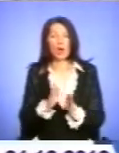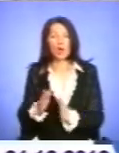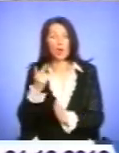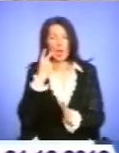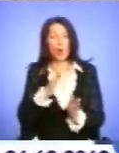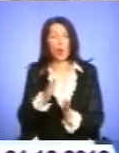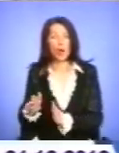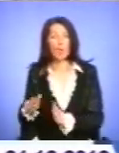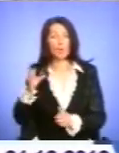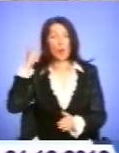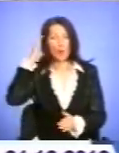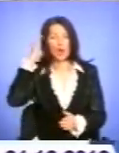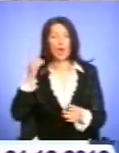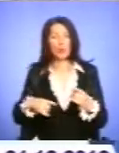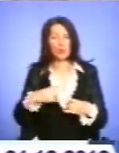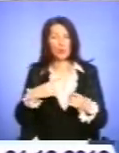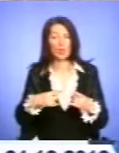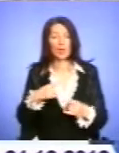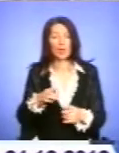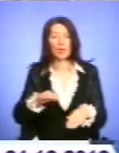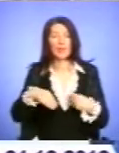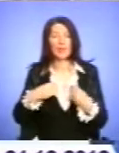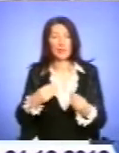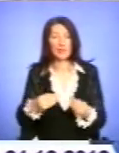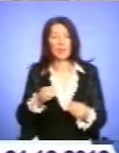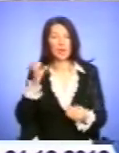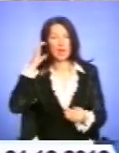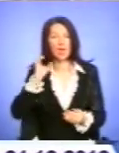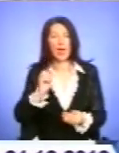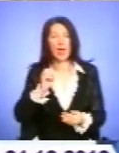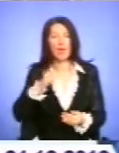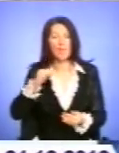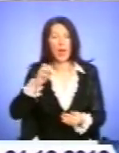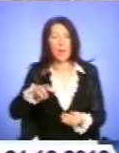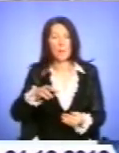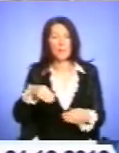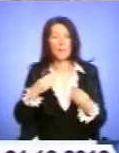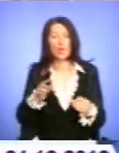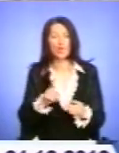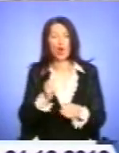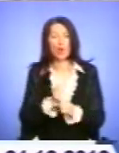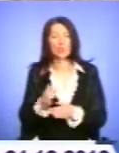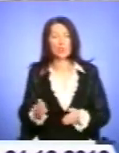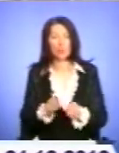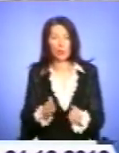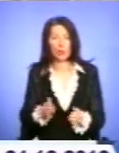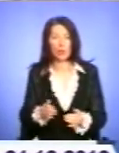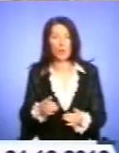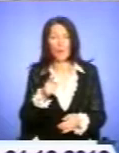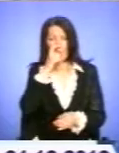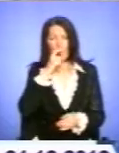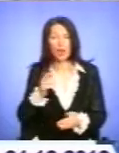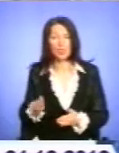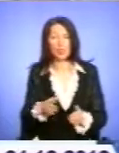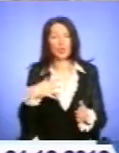даний час і по радіо ФМ надавати прогнози, що робиться в нас на дорогах. Для прикладу, у нас зараз погані дороги на Львівщині,